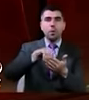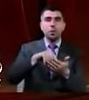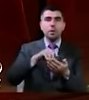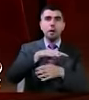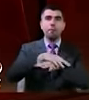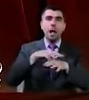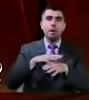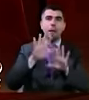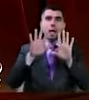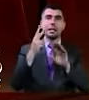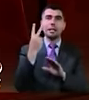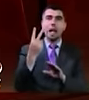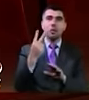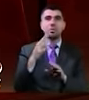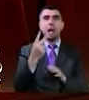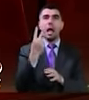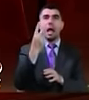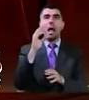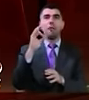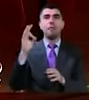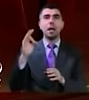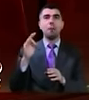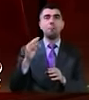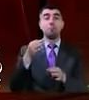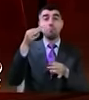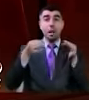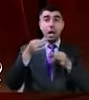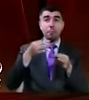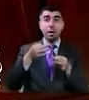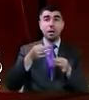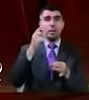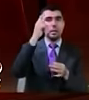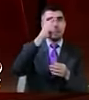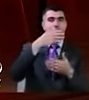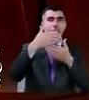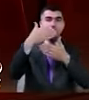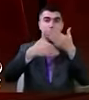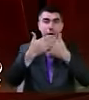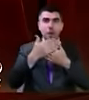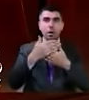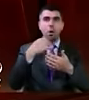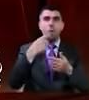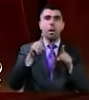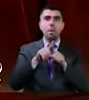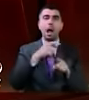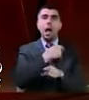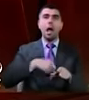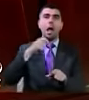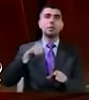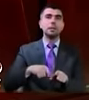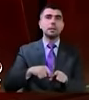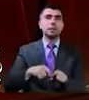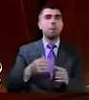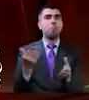عندنا حوالي 2000 قضية في المحكمة. إذن ما يمكنش نديروا المحكمة، ما يمكنش نديروا قسم الغرف. الغرف الآن هي